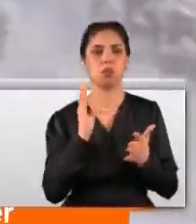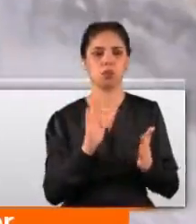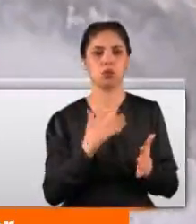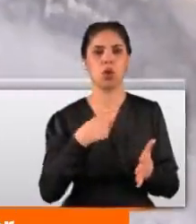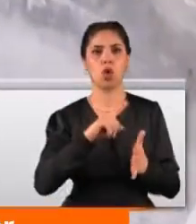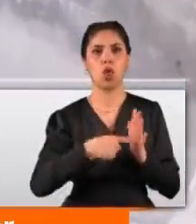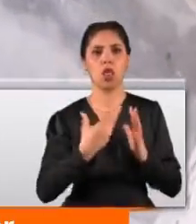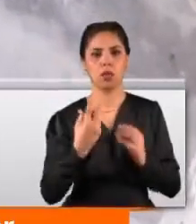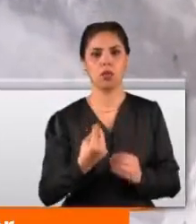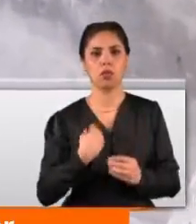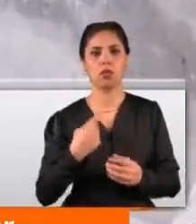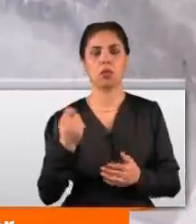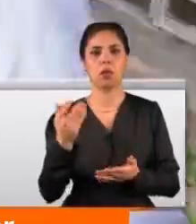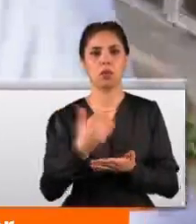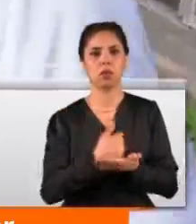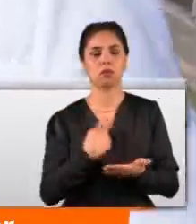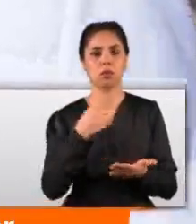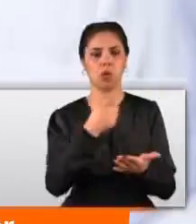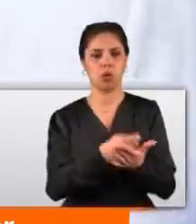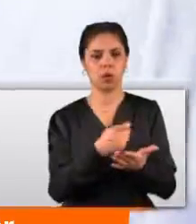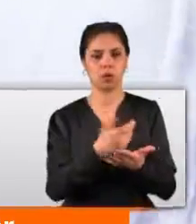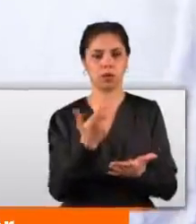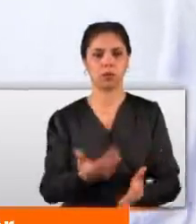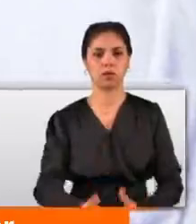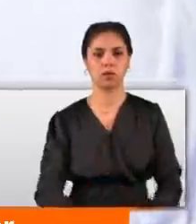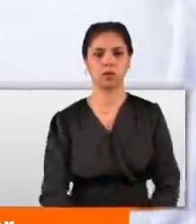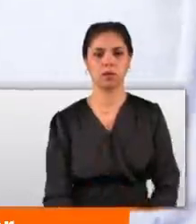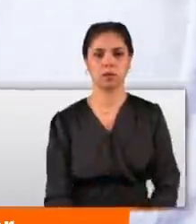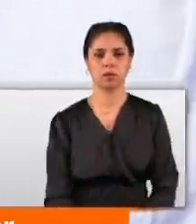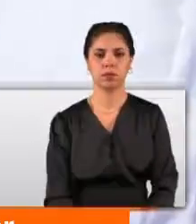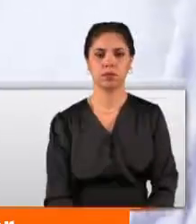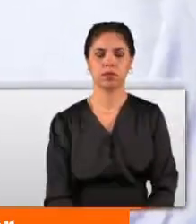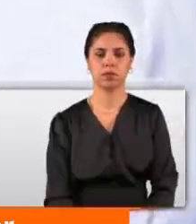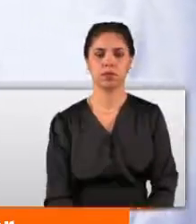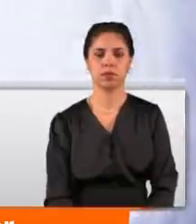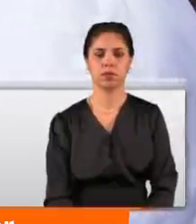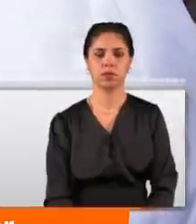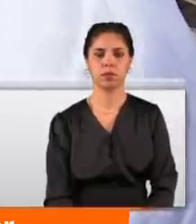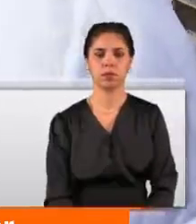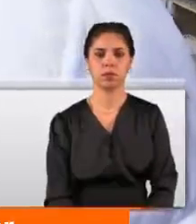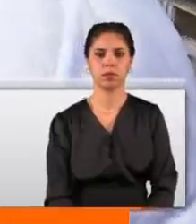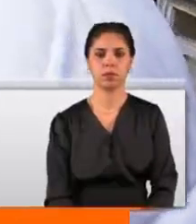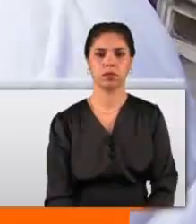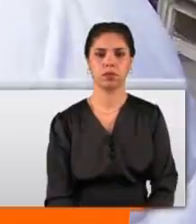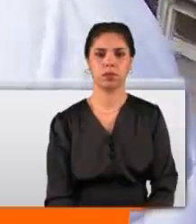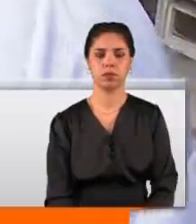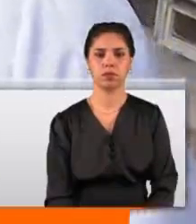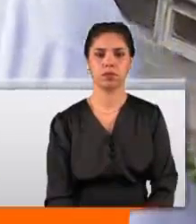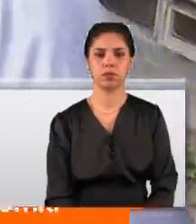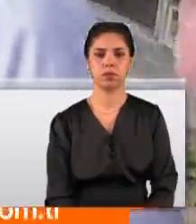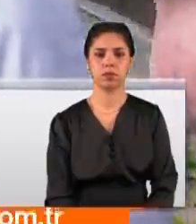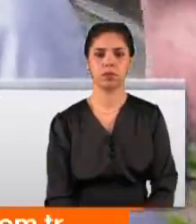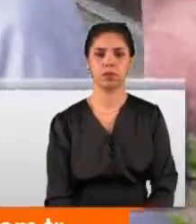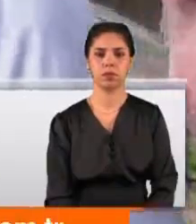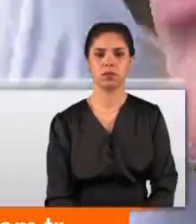yönetim olarak tedarik ettik, biz yatırdık. Herkes... Onların derdi başka, buraya konmak istiyorlar. Buraya konmak, buraya bir... konmak mı istiyorsunuz?